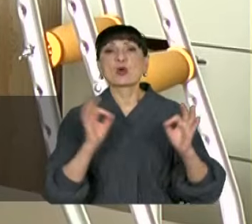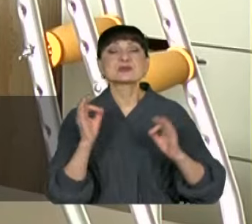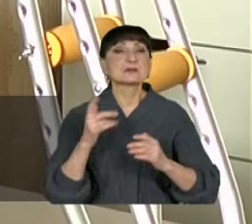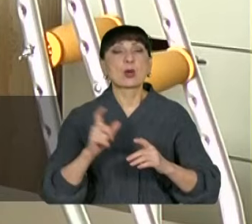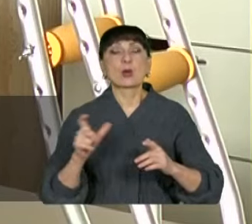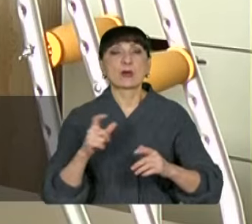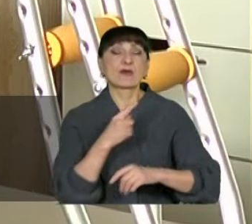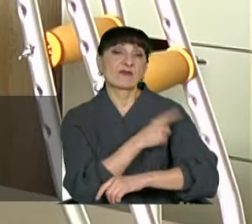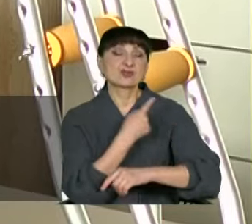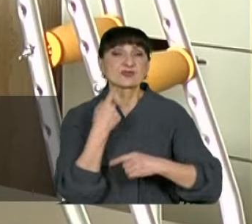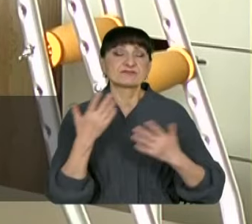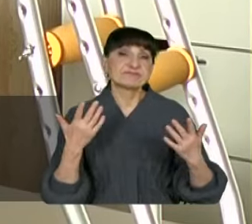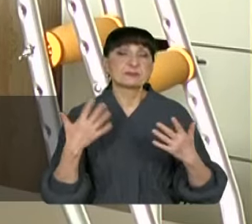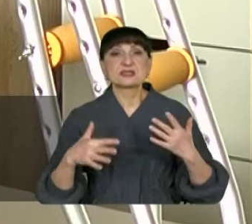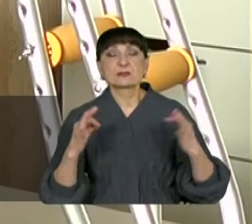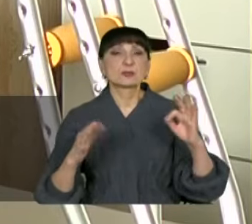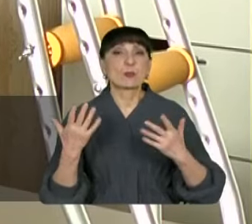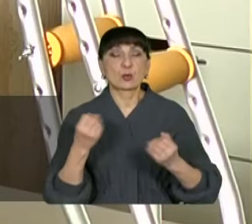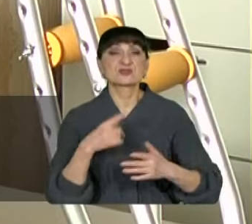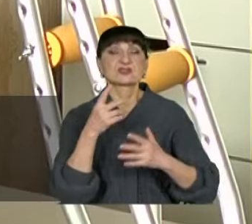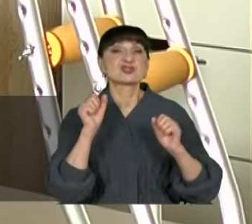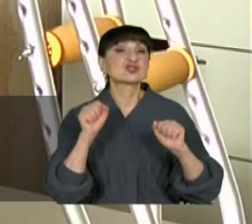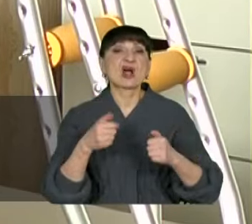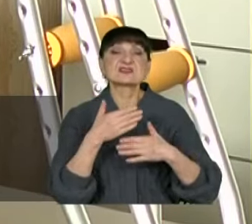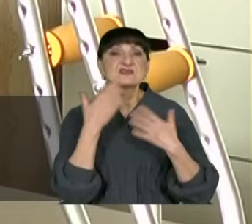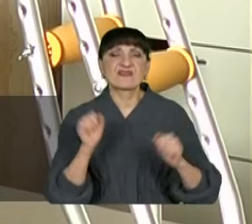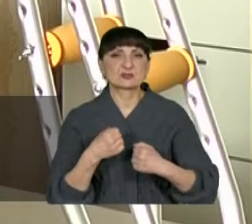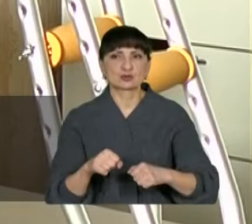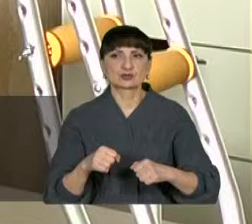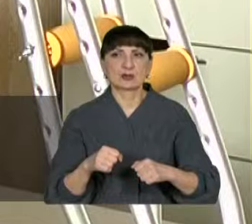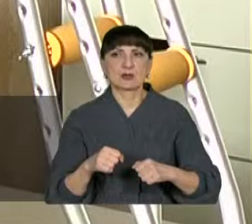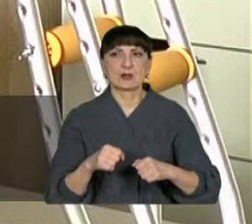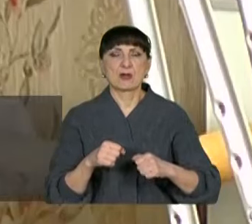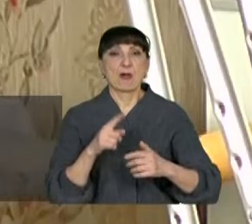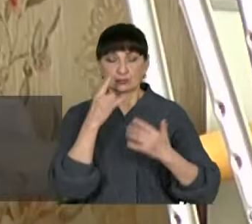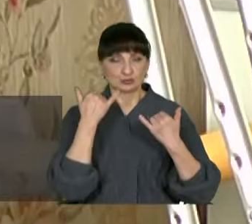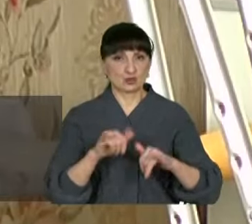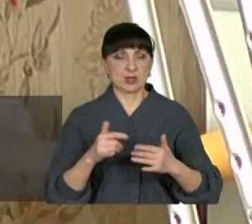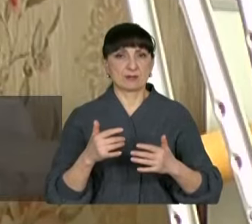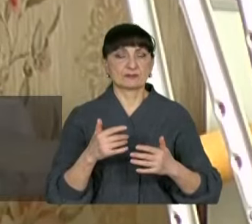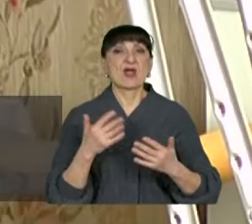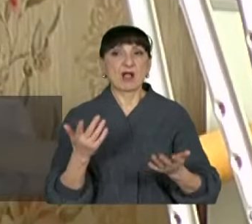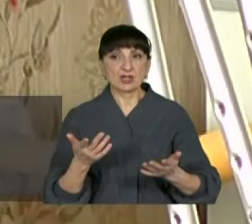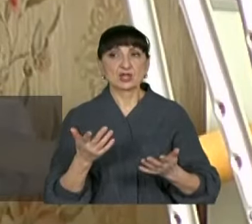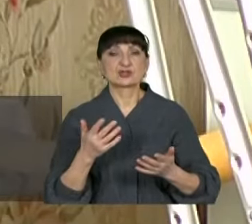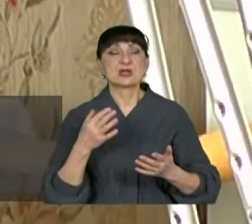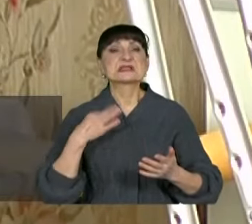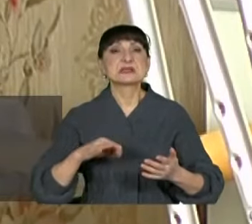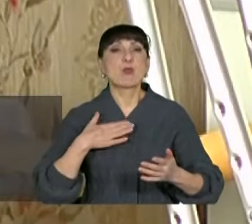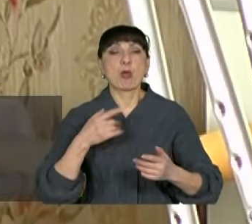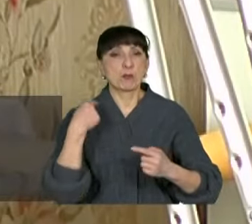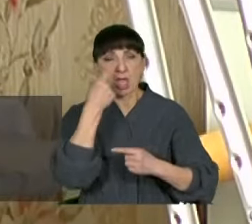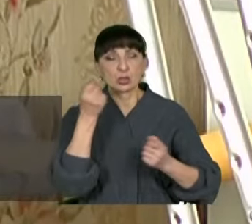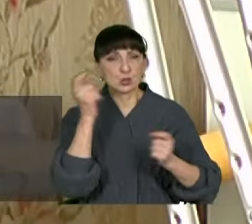то есть ни 30, ни 50, ни 40%. Просто говорили, шансов нет. И то есть произошло чудо. Конечно, младший сынок меня сначала не узнал.